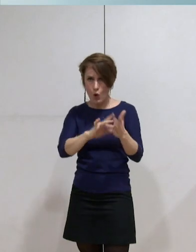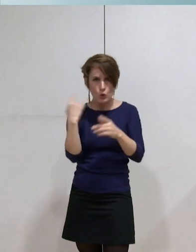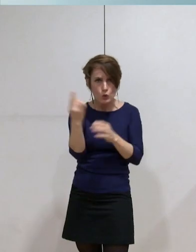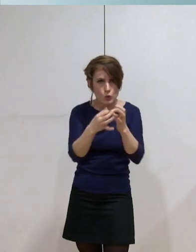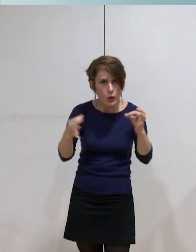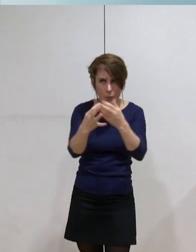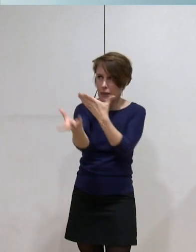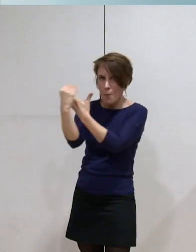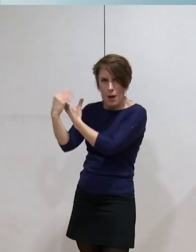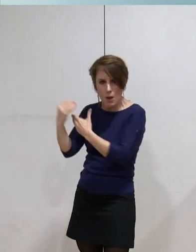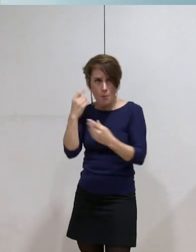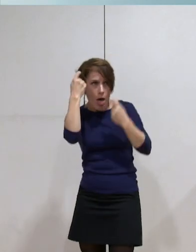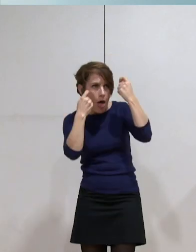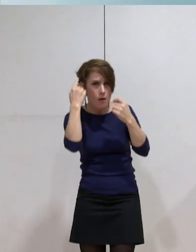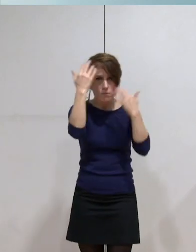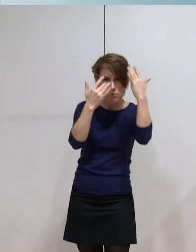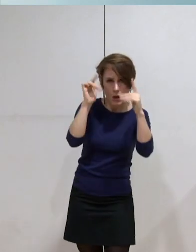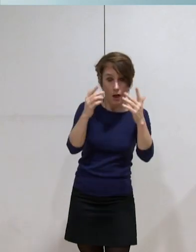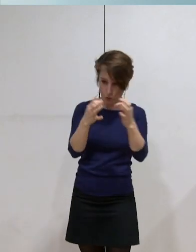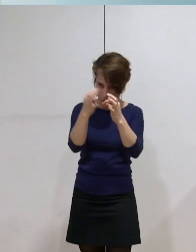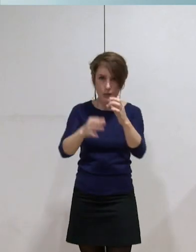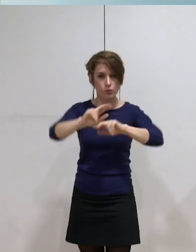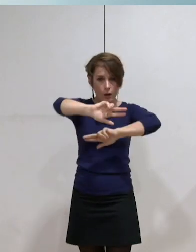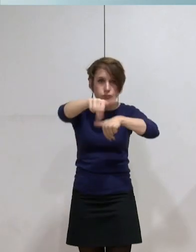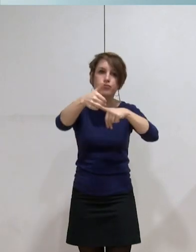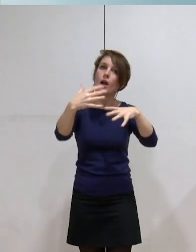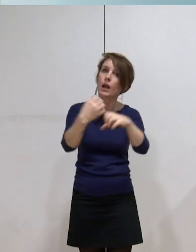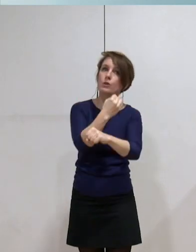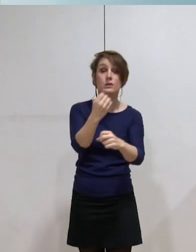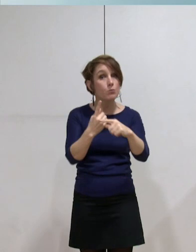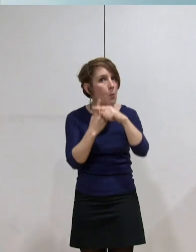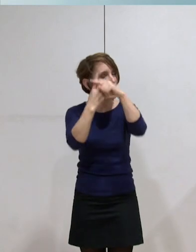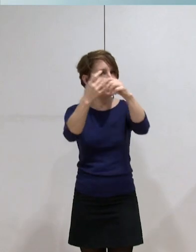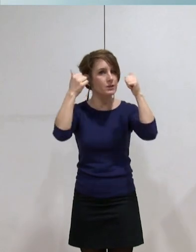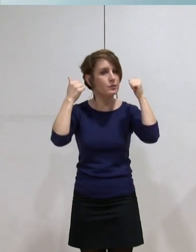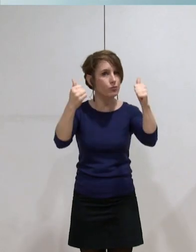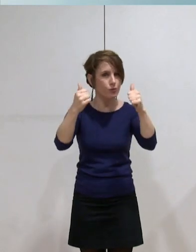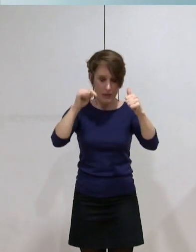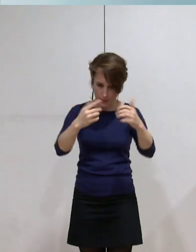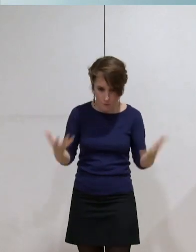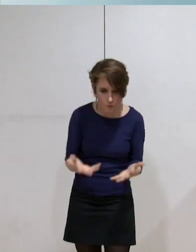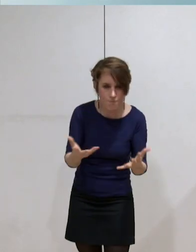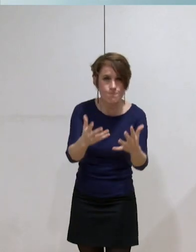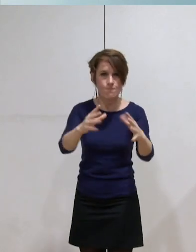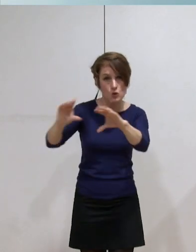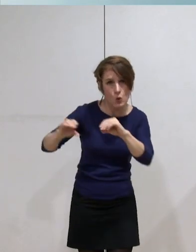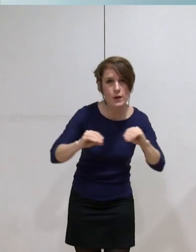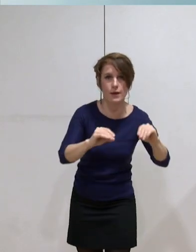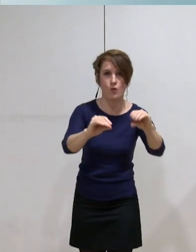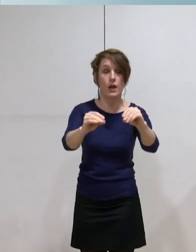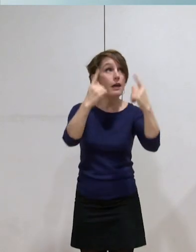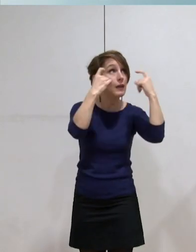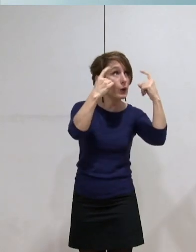nous l'avons vu et c'est extrêmement positif il faut maintenant s'appuyer sur cette dynamique mettre en cohérence les discours et les